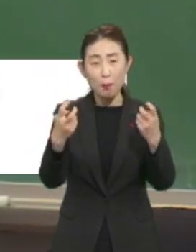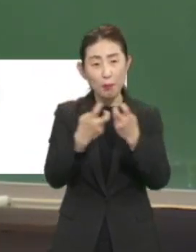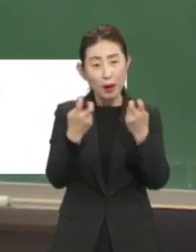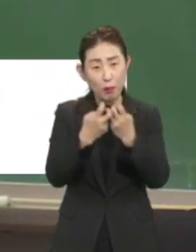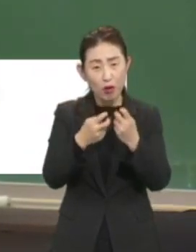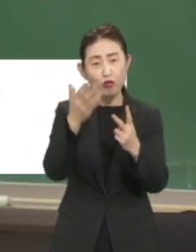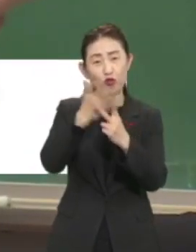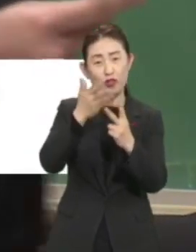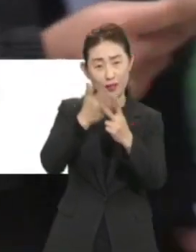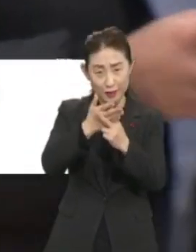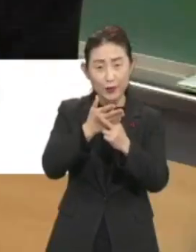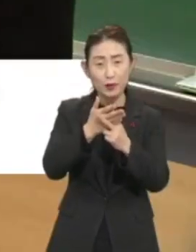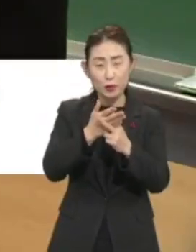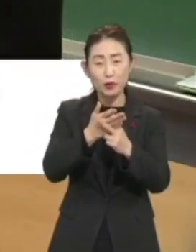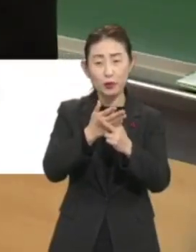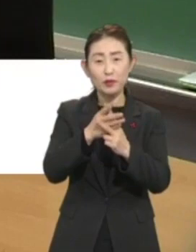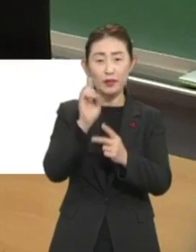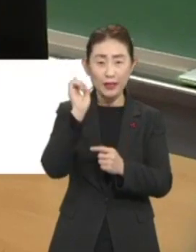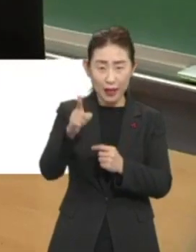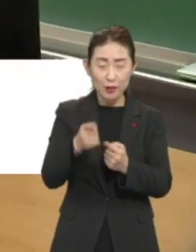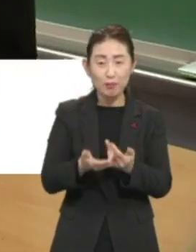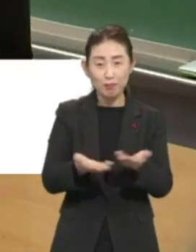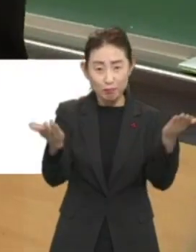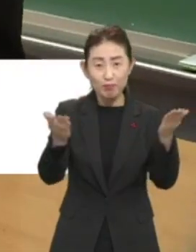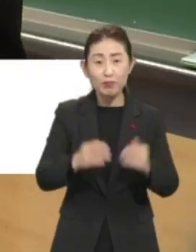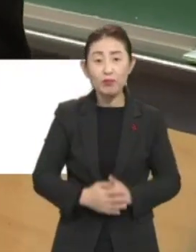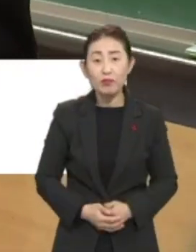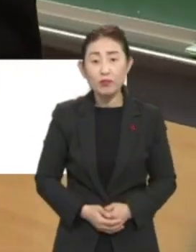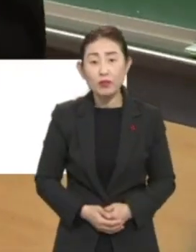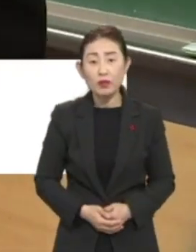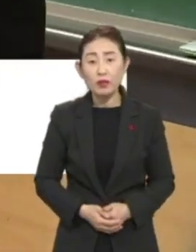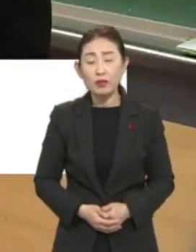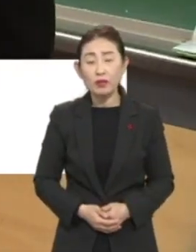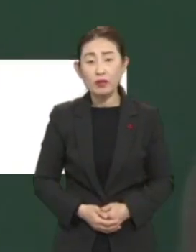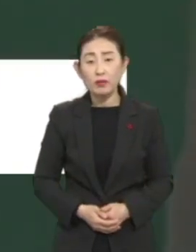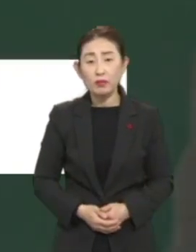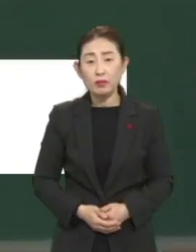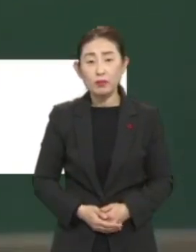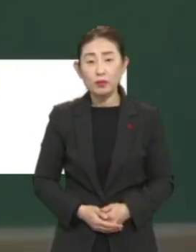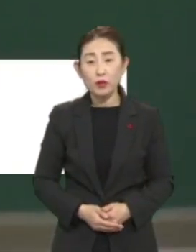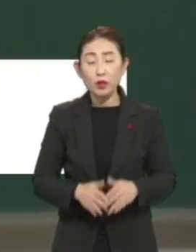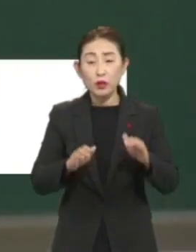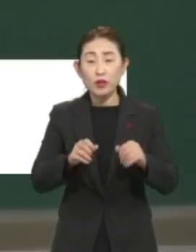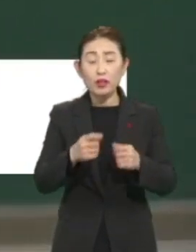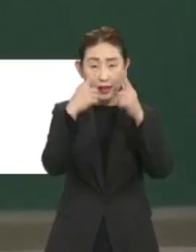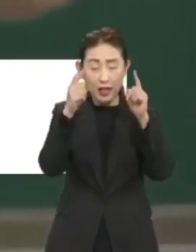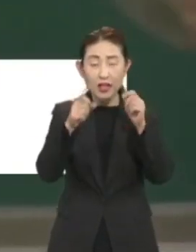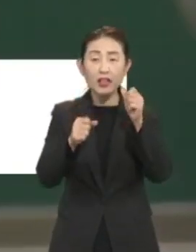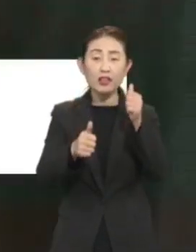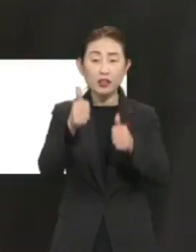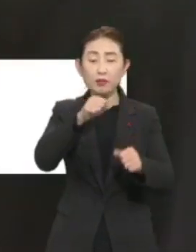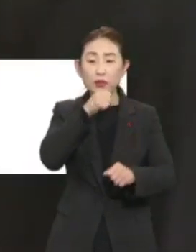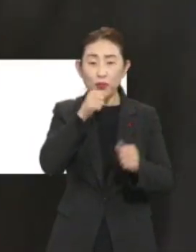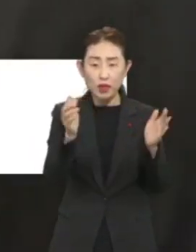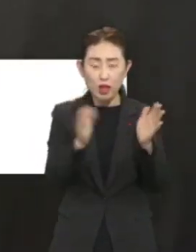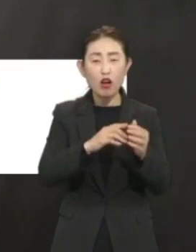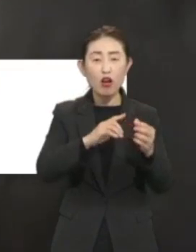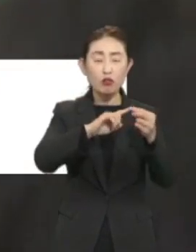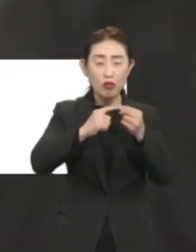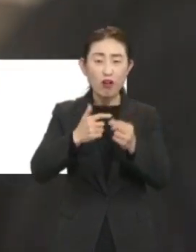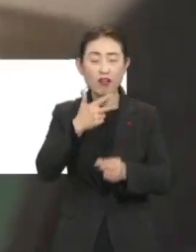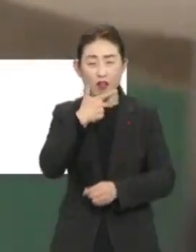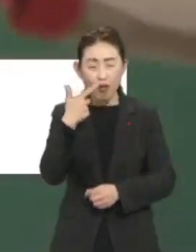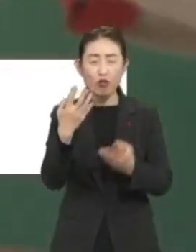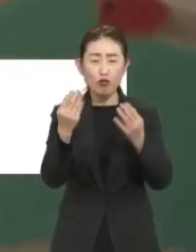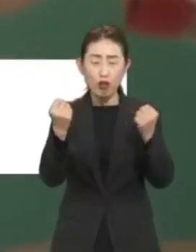성적 증명서 등 두 가지 방식으로 내일 통지합니다 교육과정 평가원이 발표한 수능 체점 결과 국어 수학 영어